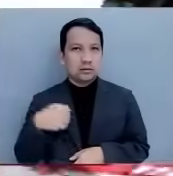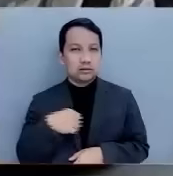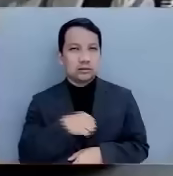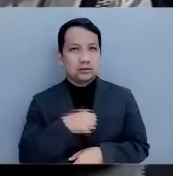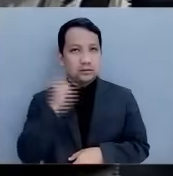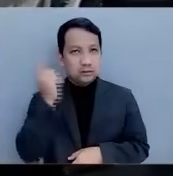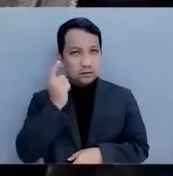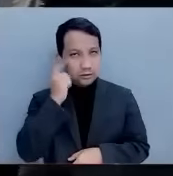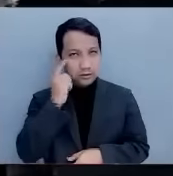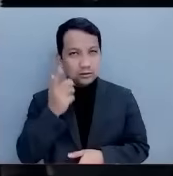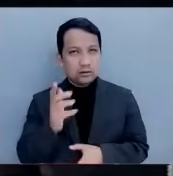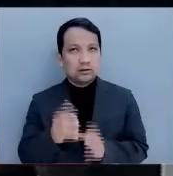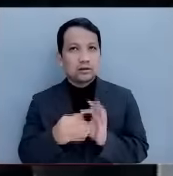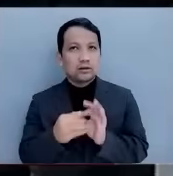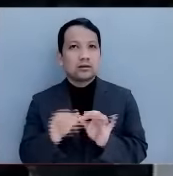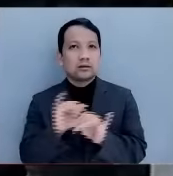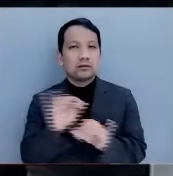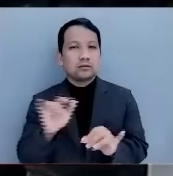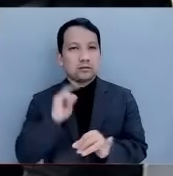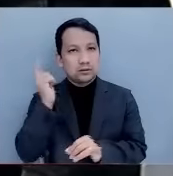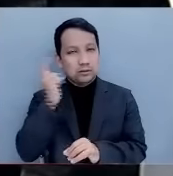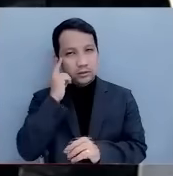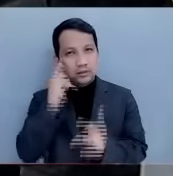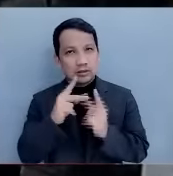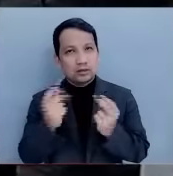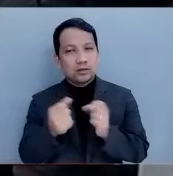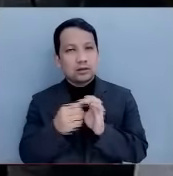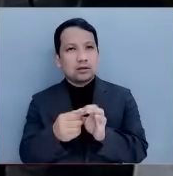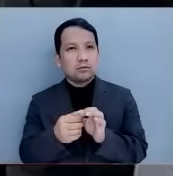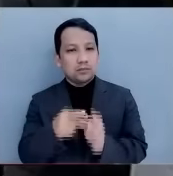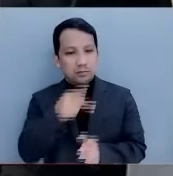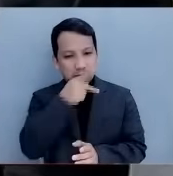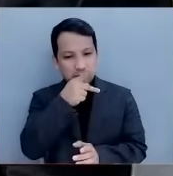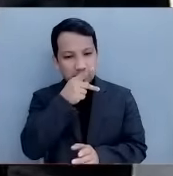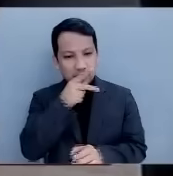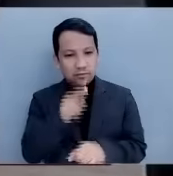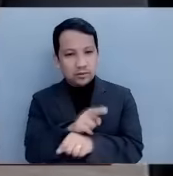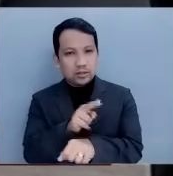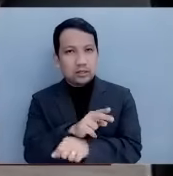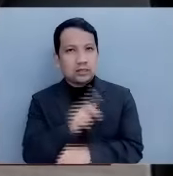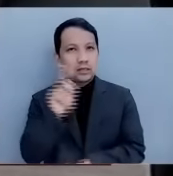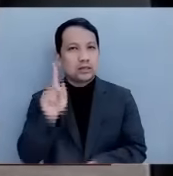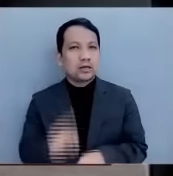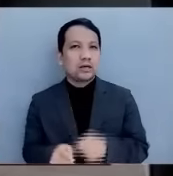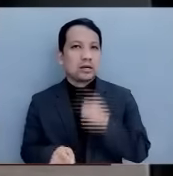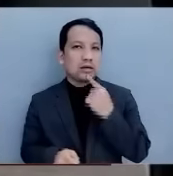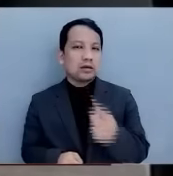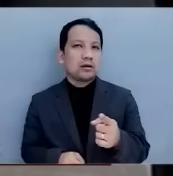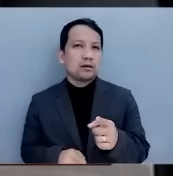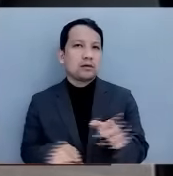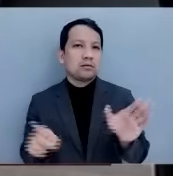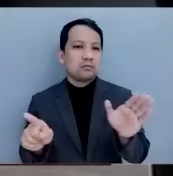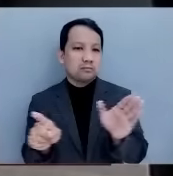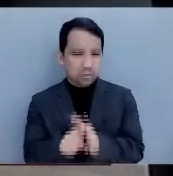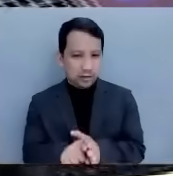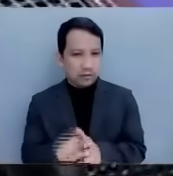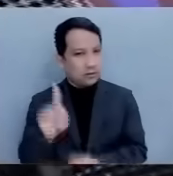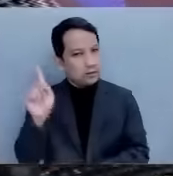gobyerno. E paano kung government employee pero pribadong sasakyan naman ang gamit? Sabi ng IAC, yan ang di